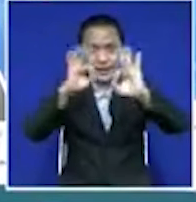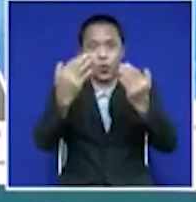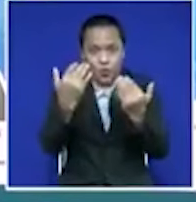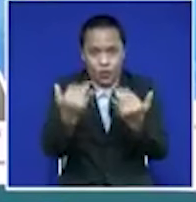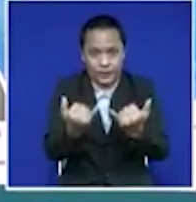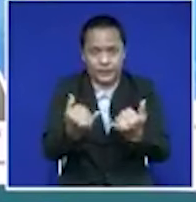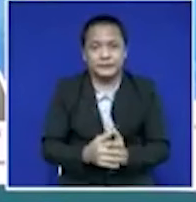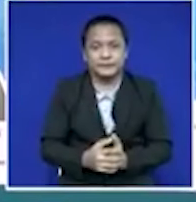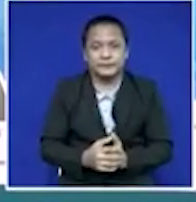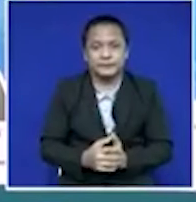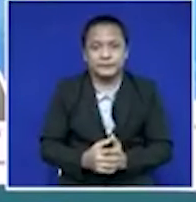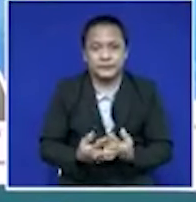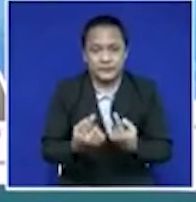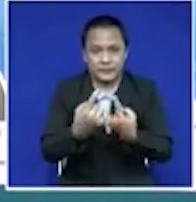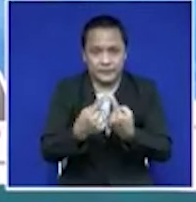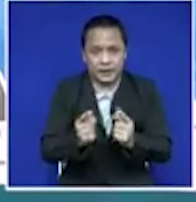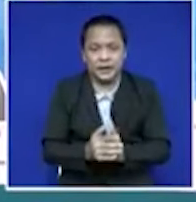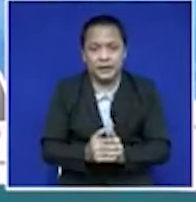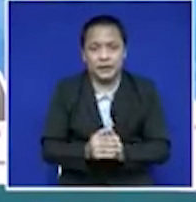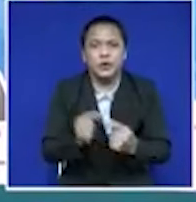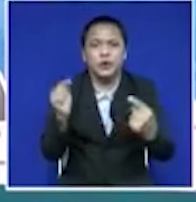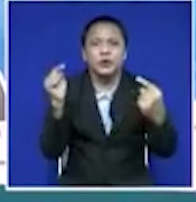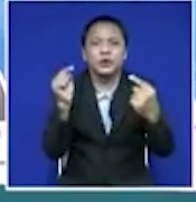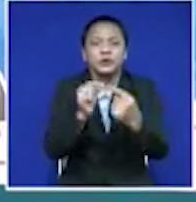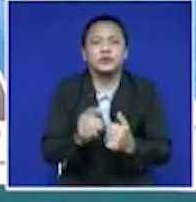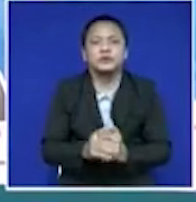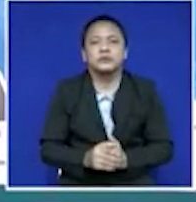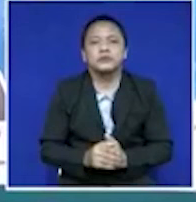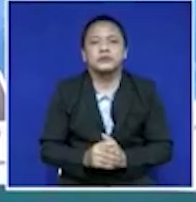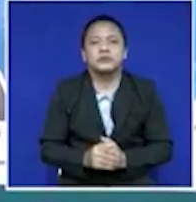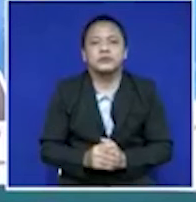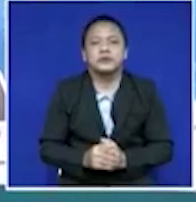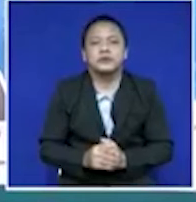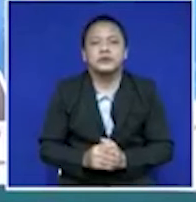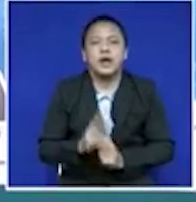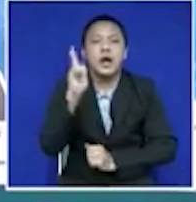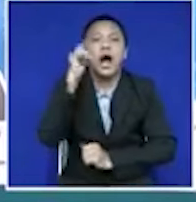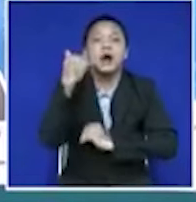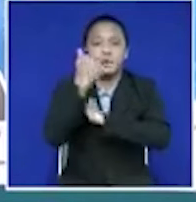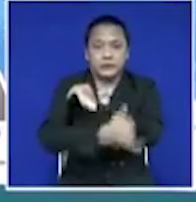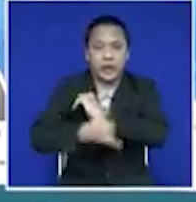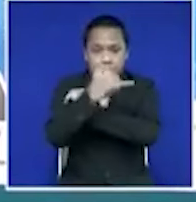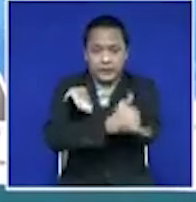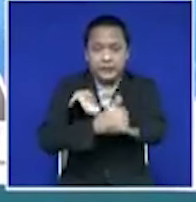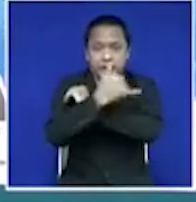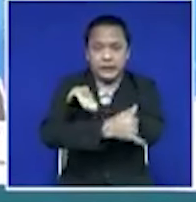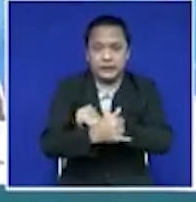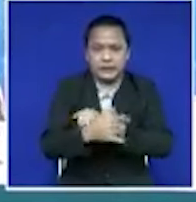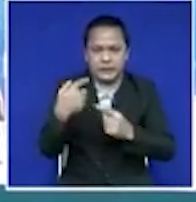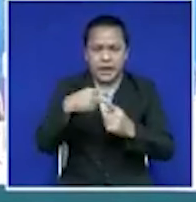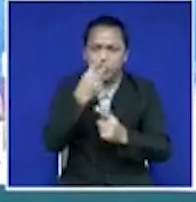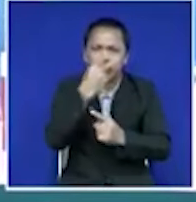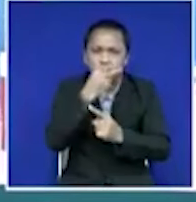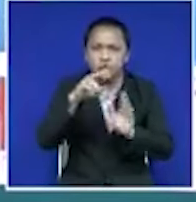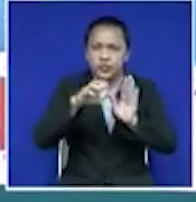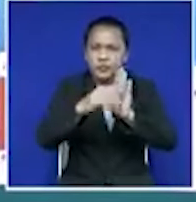นี้นะครับแต่ไงก็ตามแต่ครับในประเด็นของทางข่าวต่างประเทศผมก็ยังอยากจะให้ได้เห็นภ